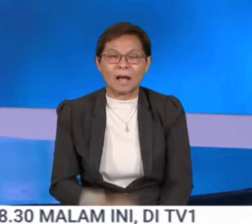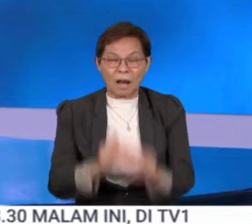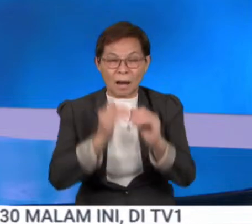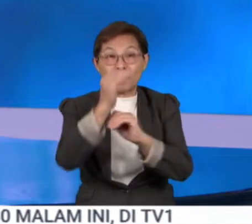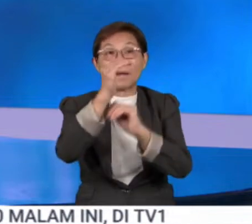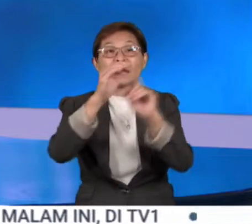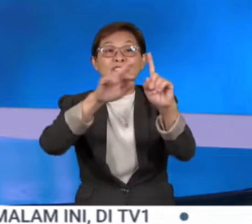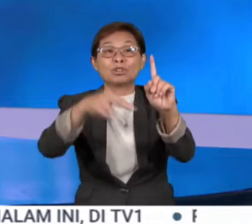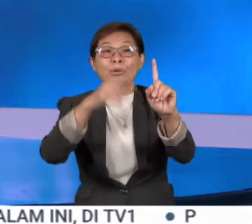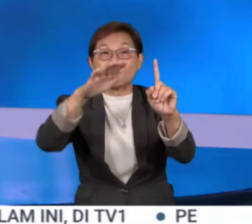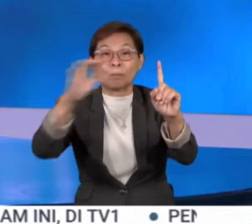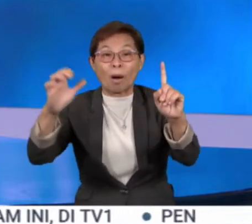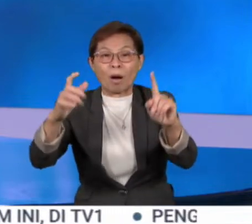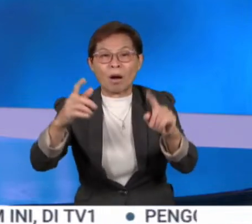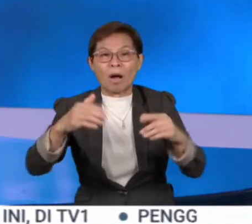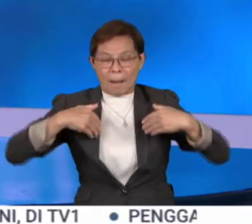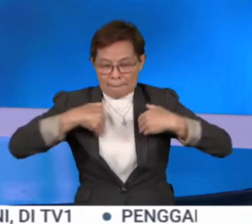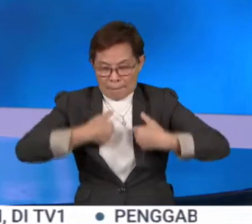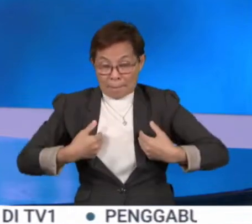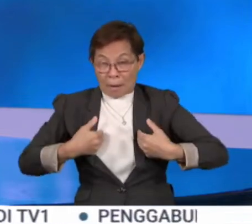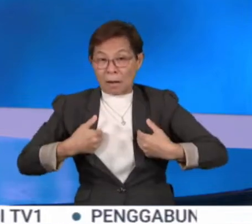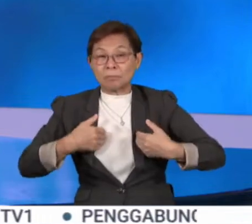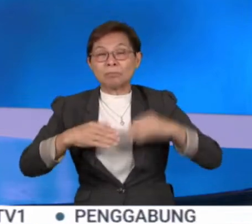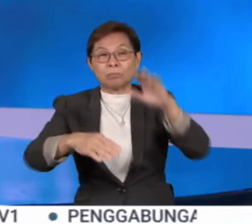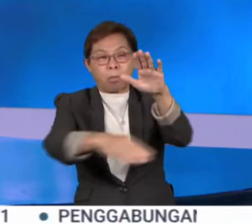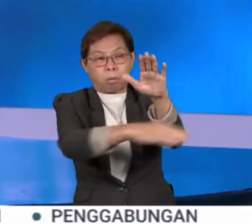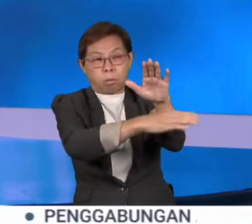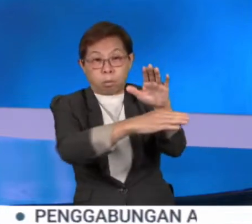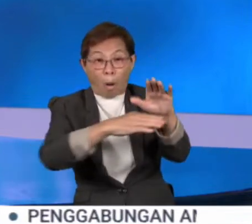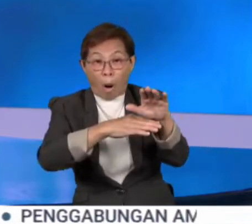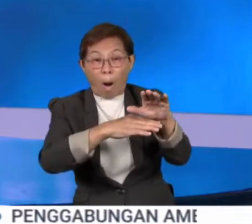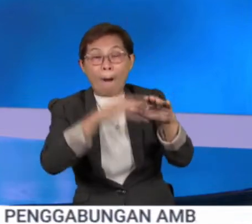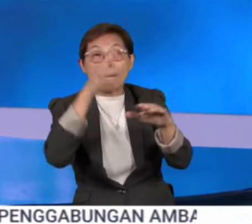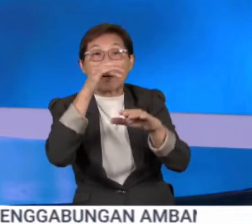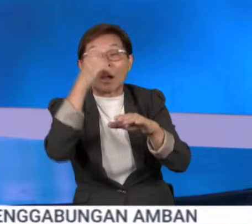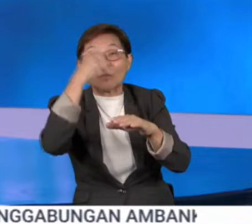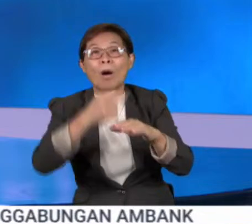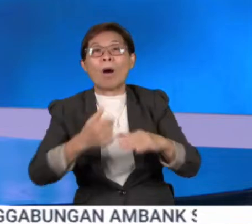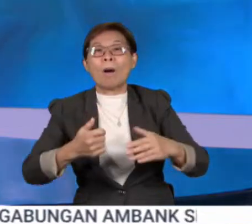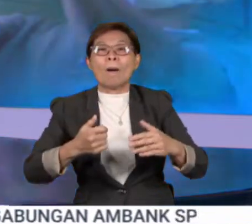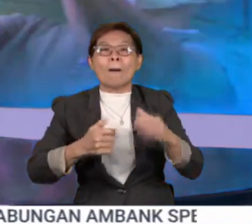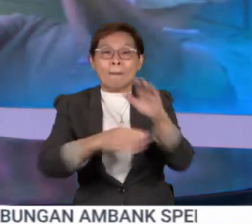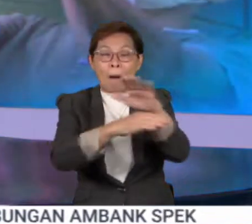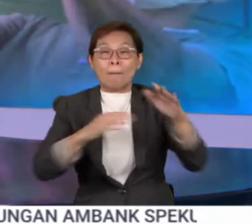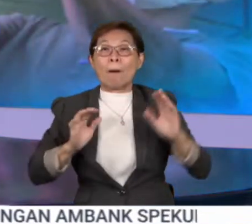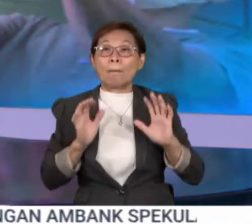Lebih 1,500 ternakan dijangka akan dikorbankan di Melaka sempena Hari Raya Aidil Adha.